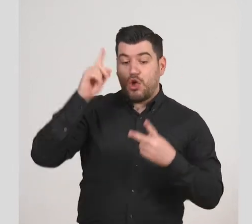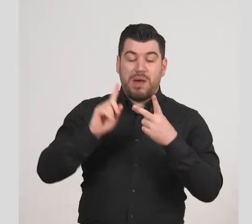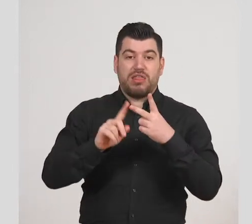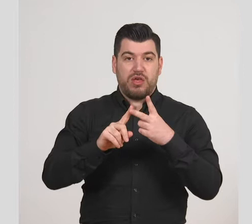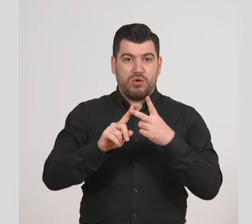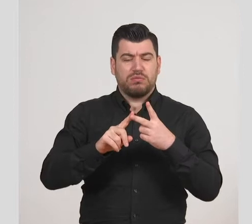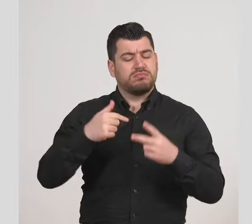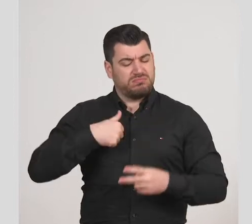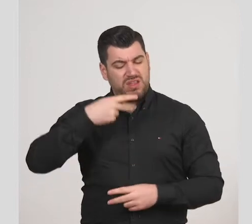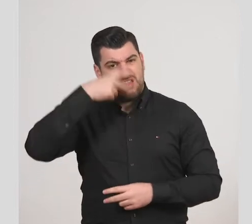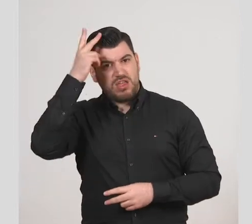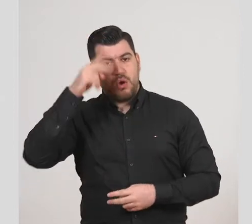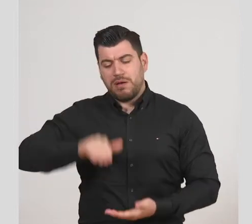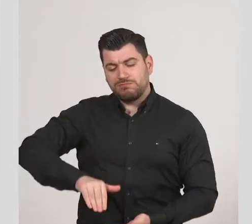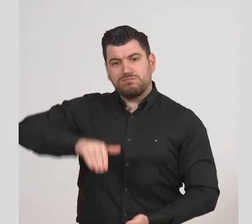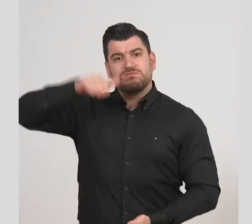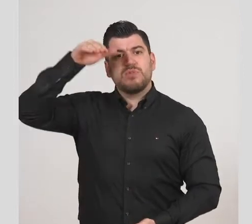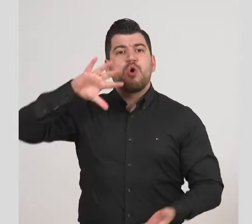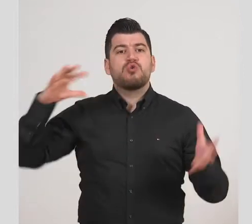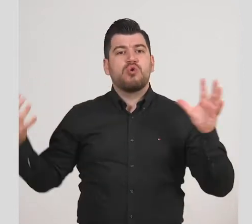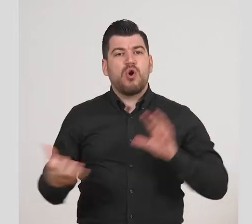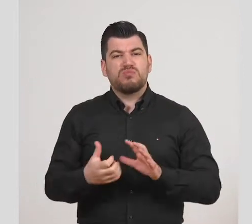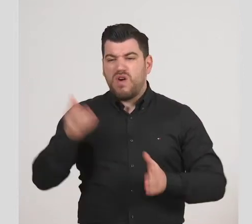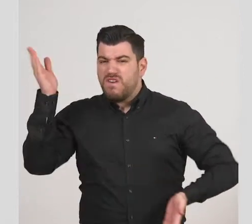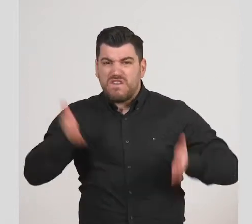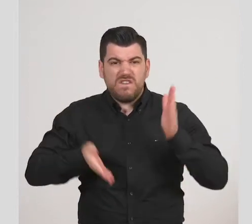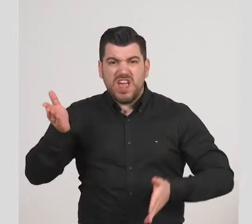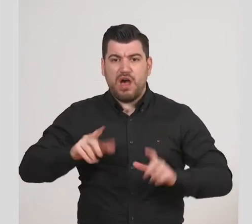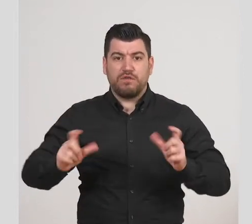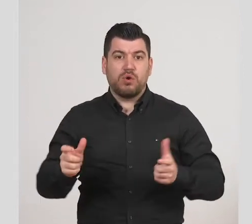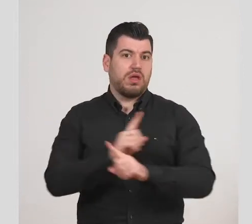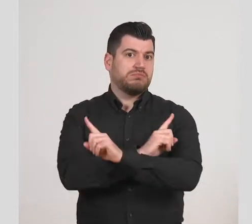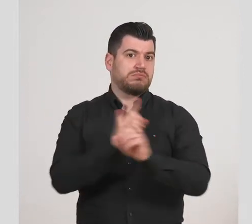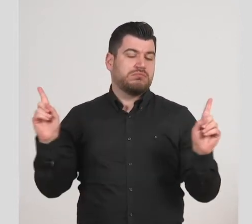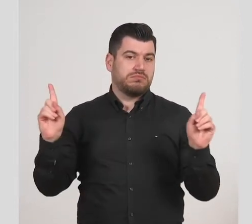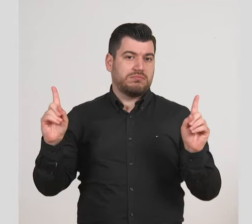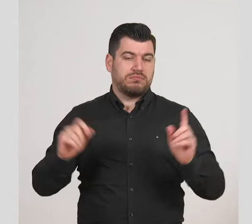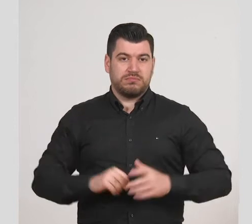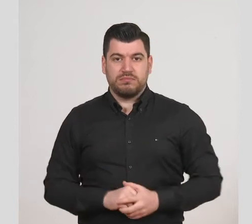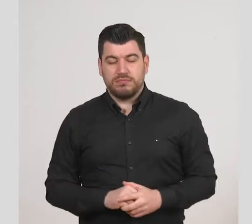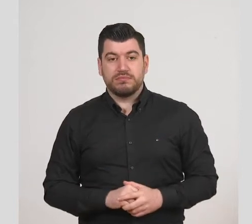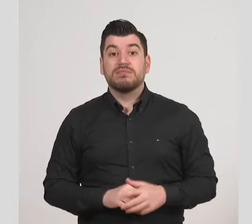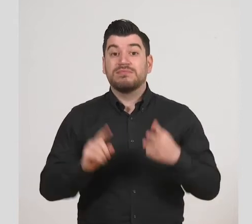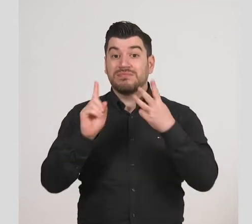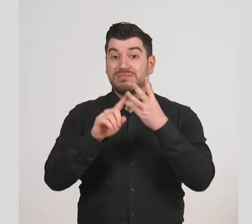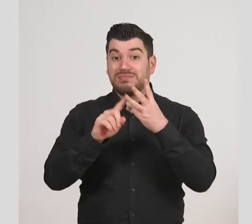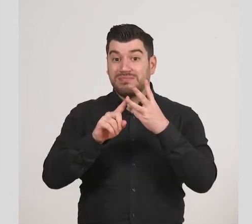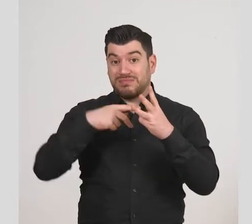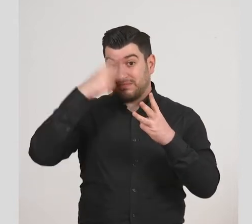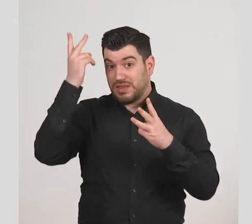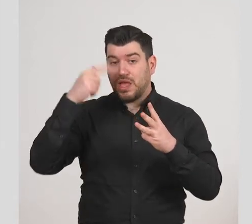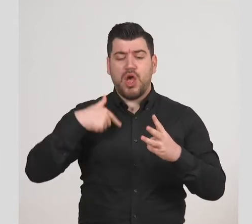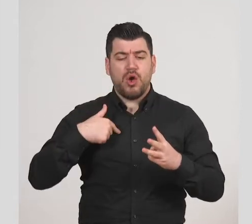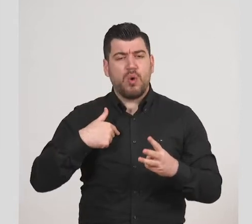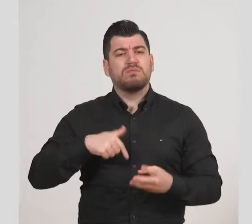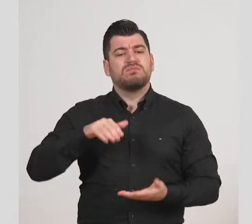2 «Δικαιούμαι να μεγαλώσω σε ένα κόσμο χωρίς βία και φτώχεια». Νούμερο 3 «Δικαιούμαι να ζήσω